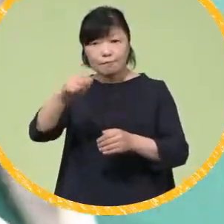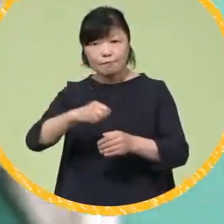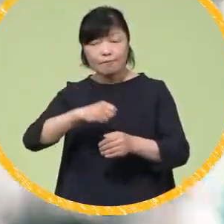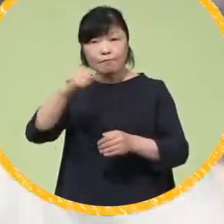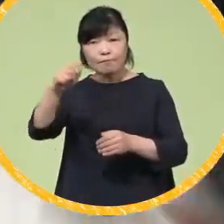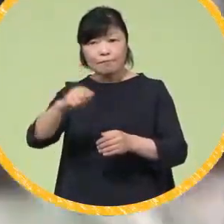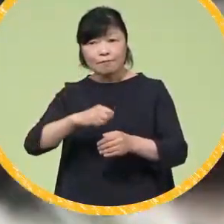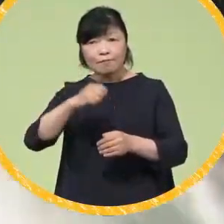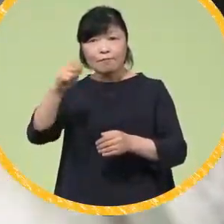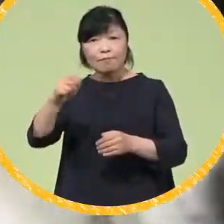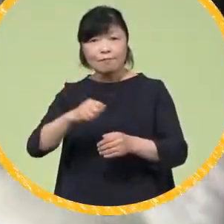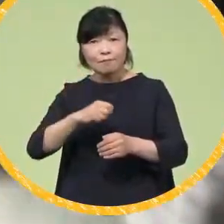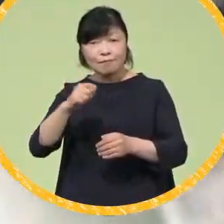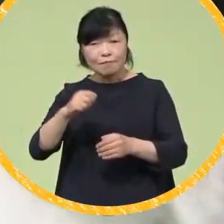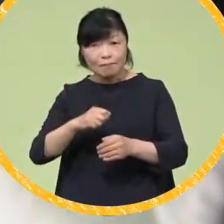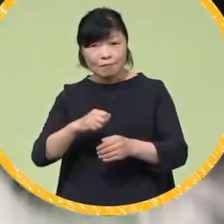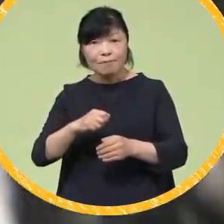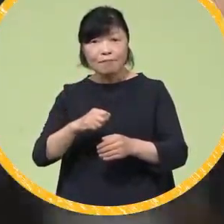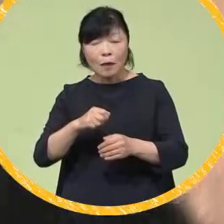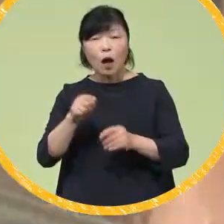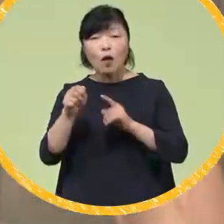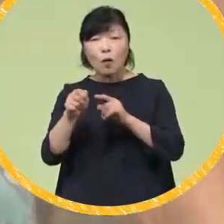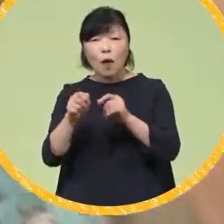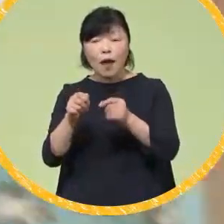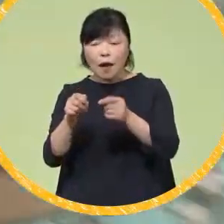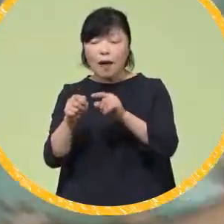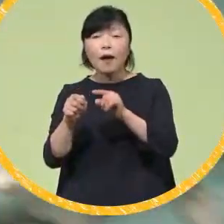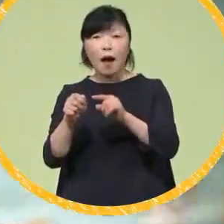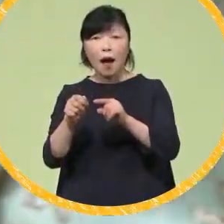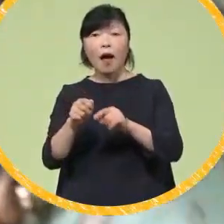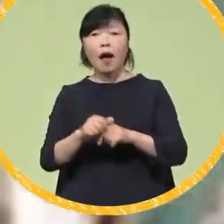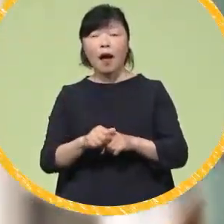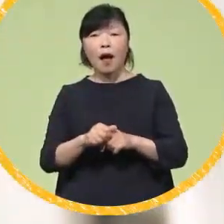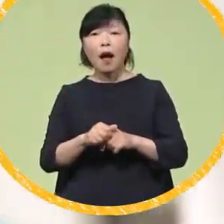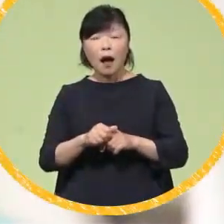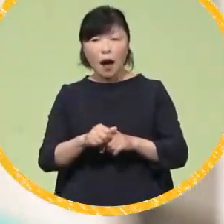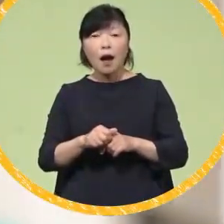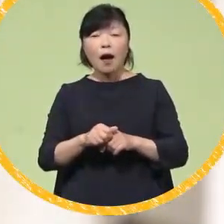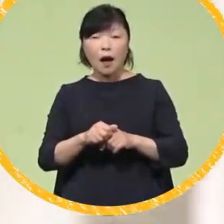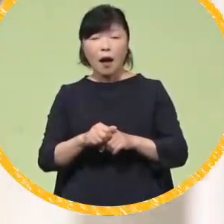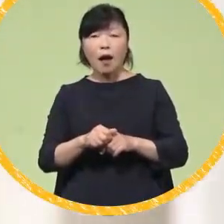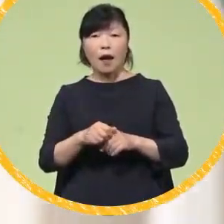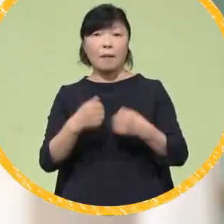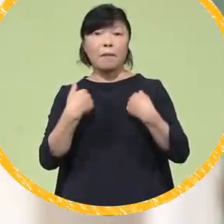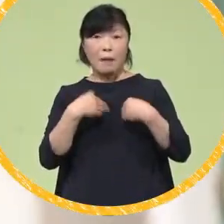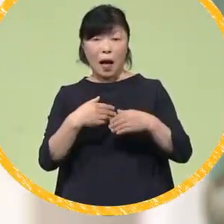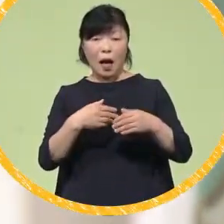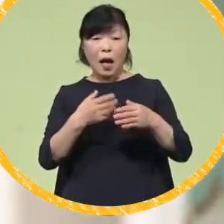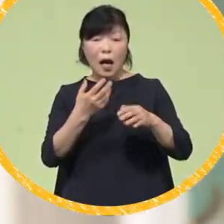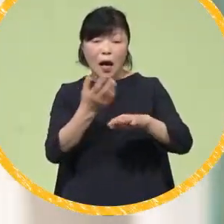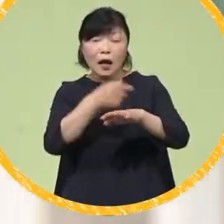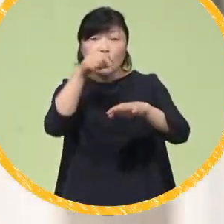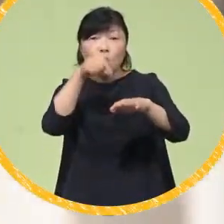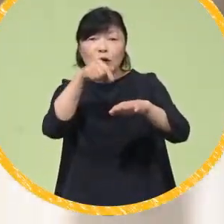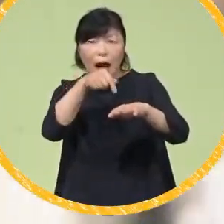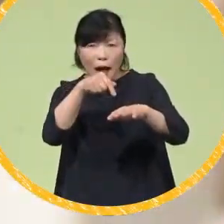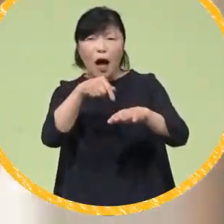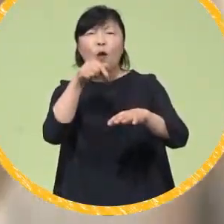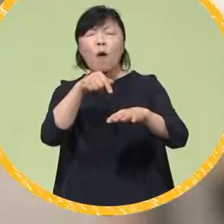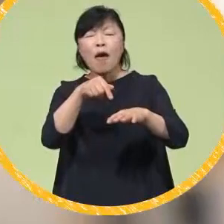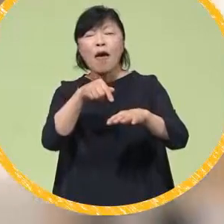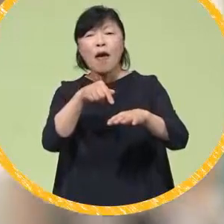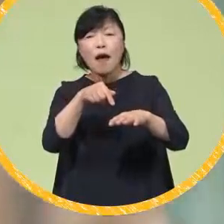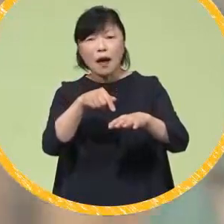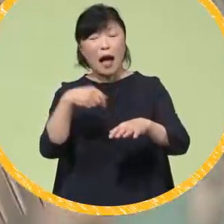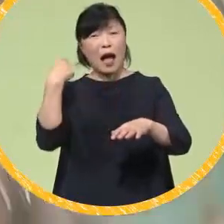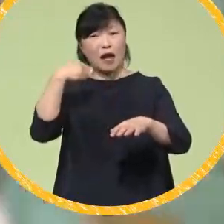ですね、はい、結構 それでその抜けてる毛が これがあの、はい、アンダーコートといって、これがいっぱいあると 蒸 れてしま